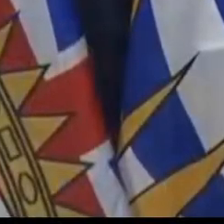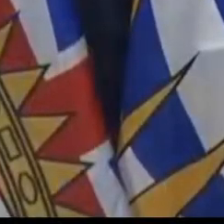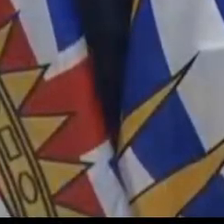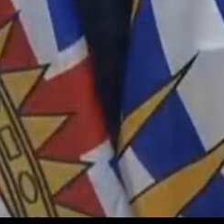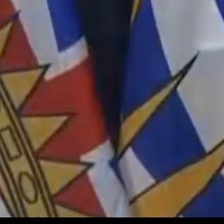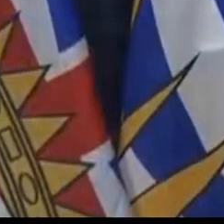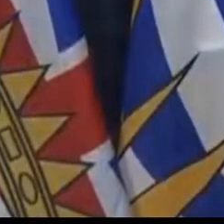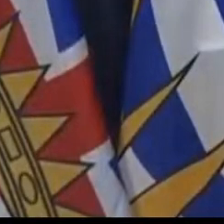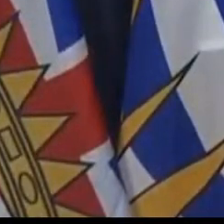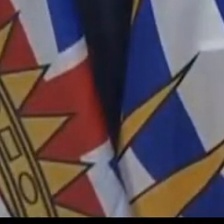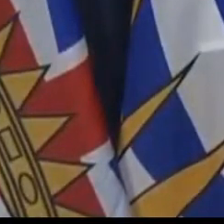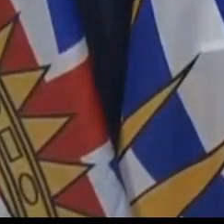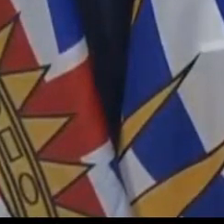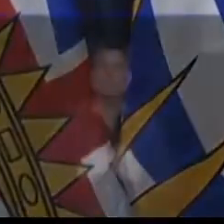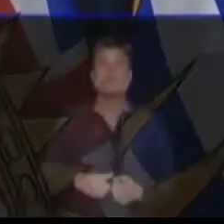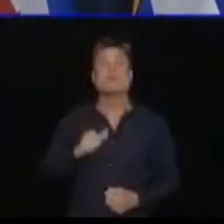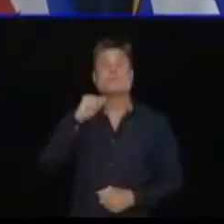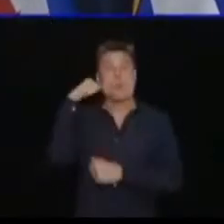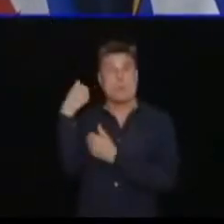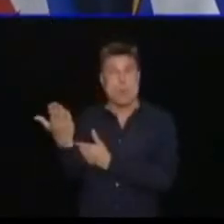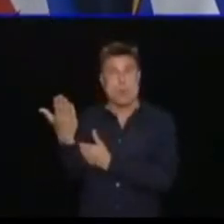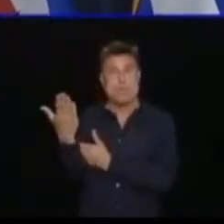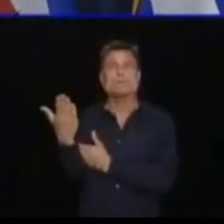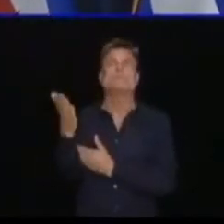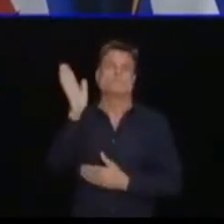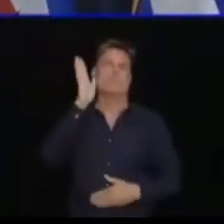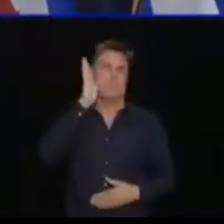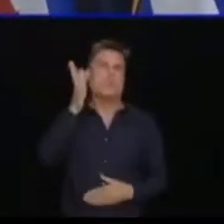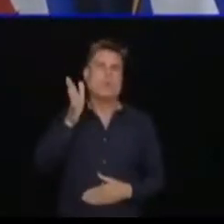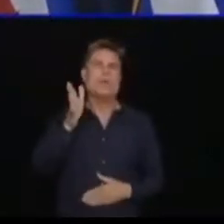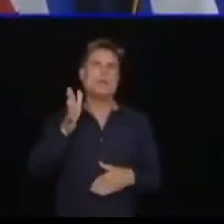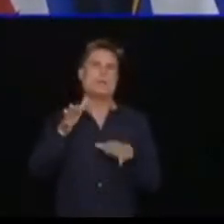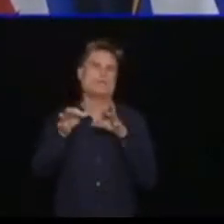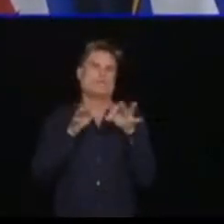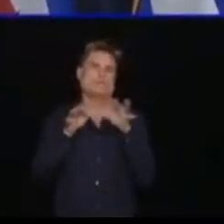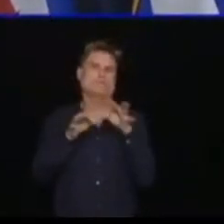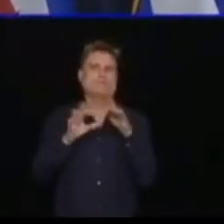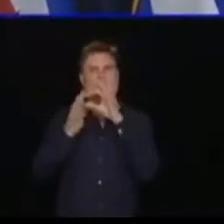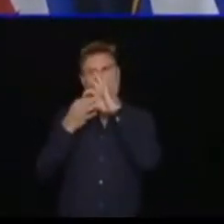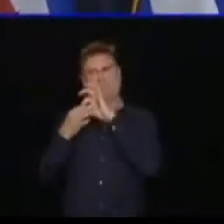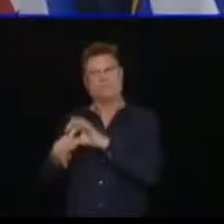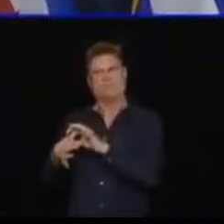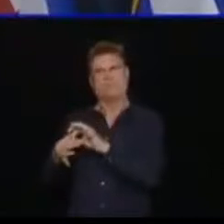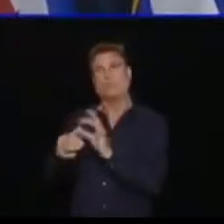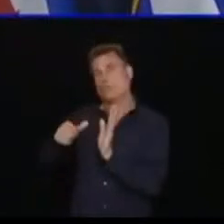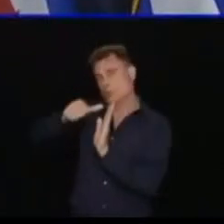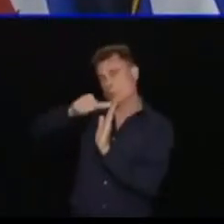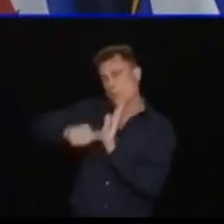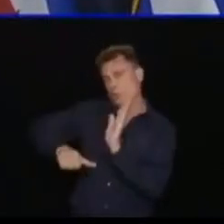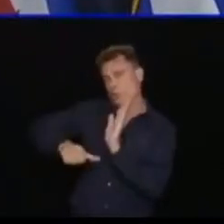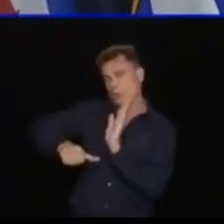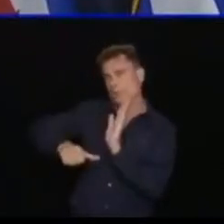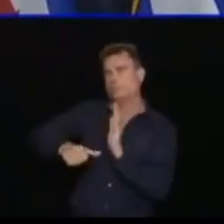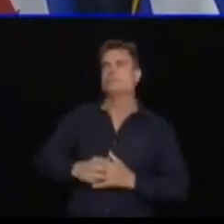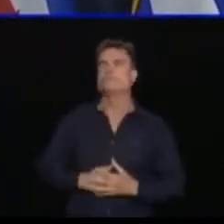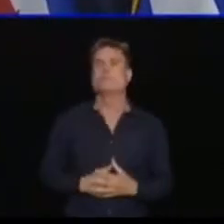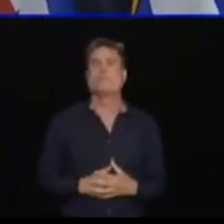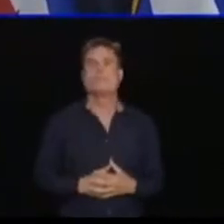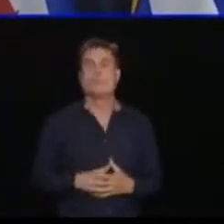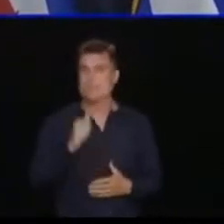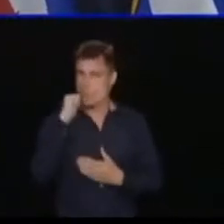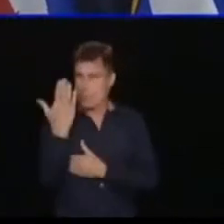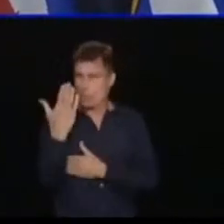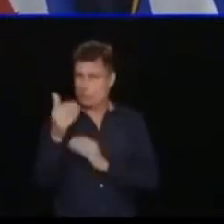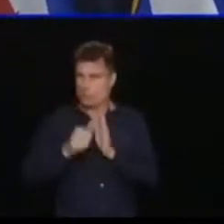现在享有的一切不要忘记他们。 Tomorrow at 3 o'clock, we will be presenting a written 明天是书面通知。 And with